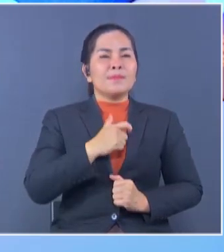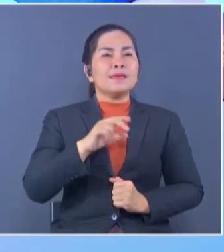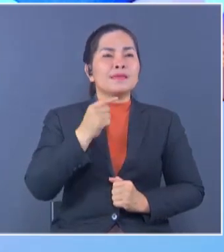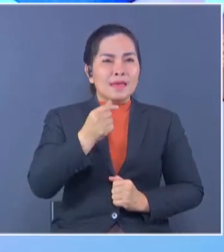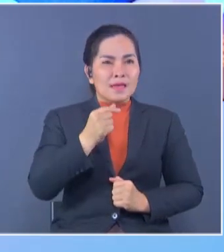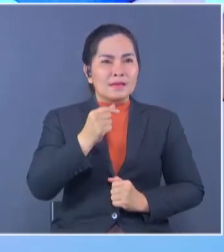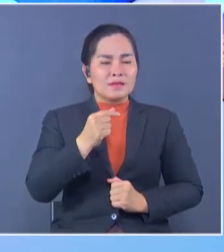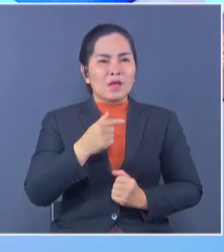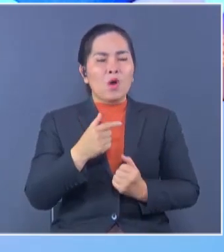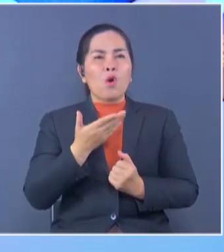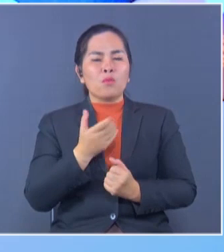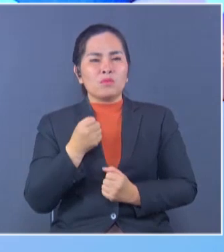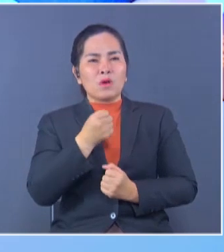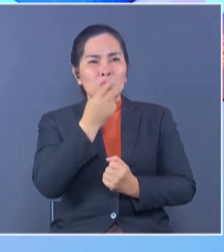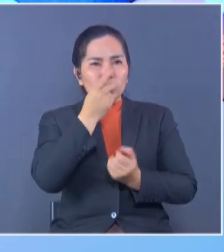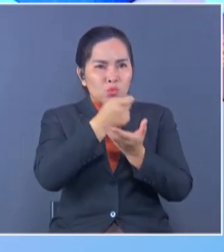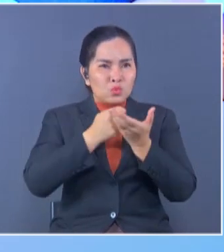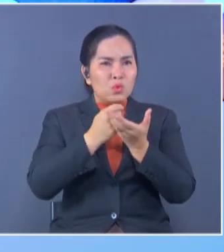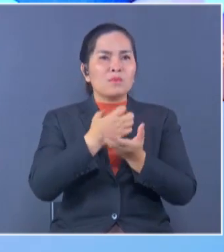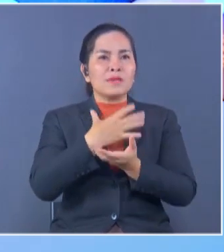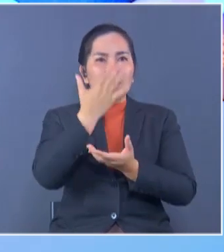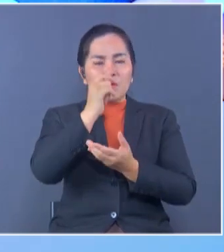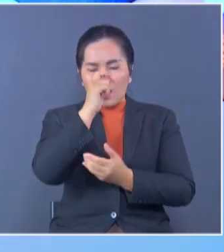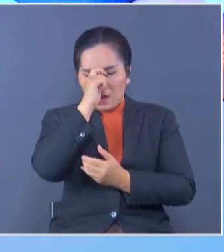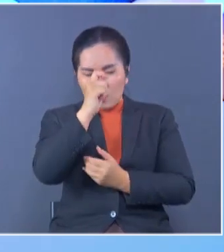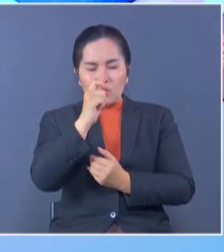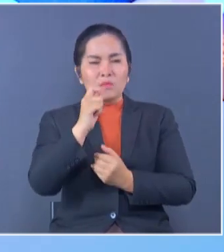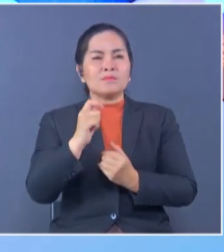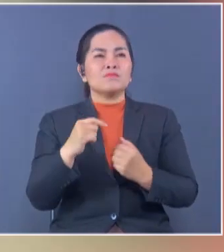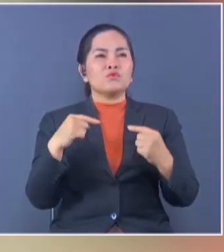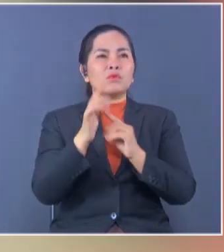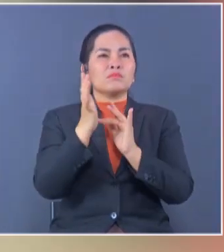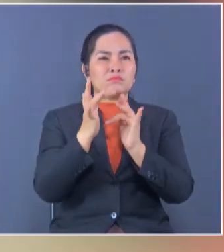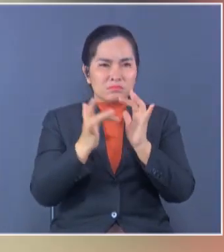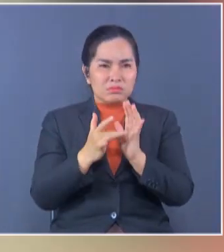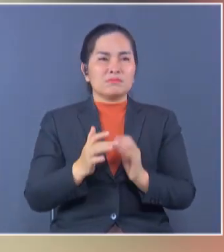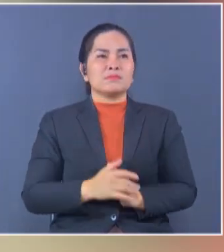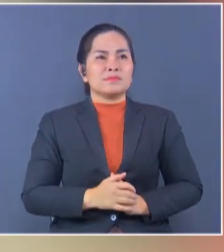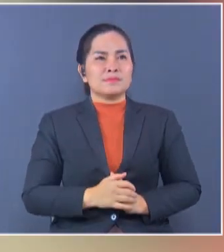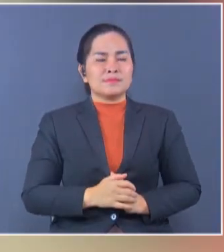ใหม่ไม่สะดวกเข้าร่วมกิจกรรมดูดวงไพ่ยิปซีเพราะว่าเธอนับถือศาสนาคริสต์ค่ะ